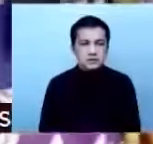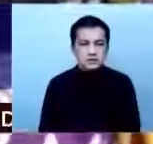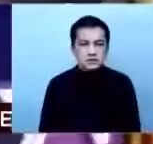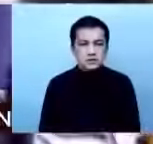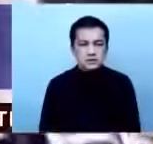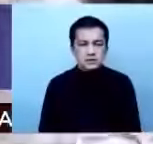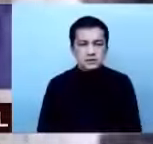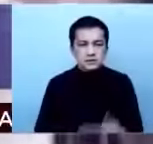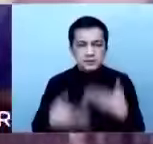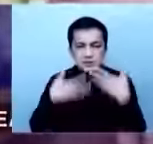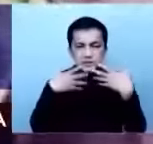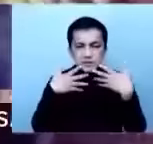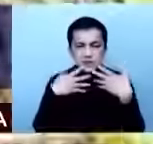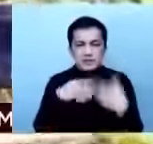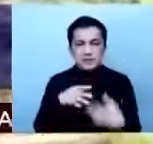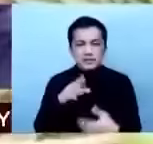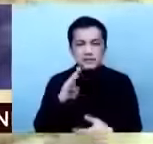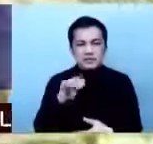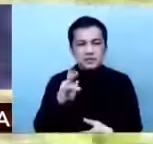baby!